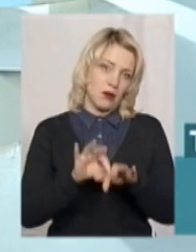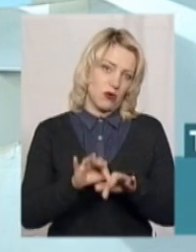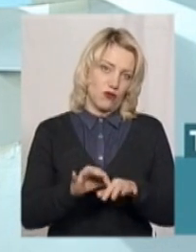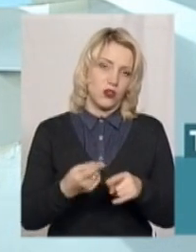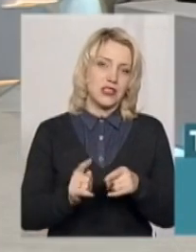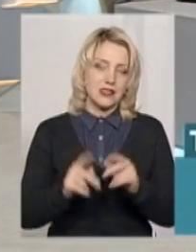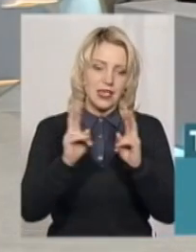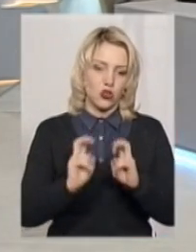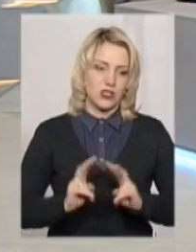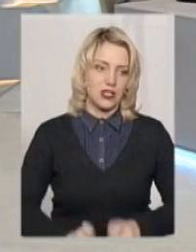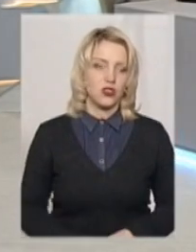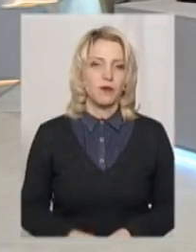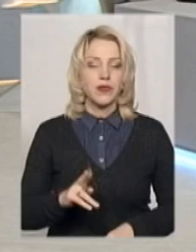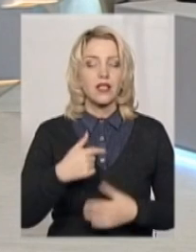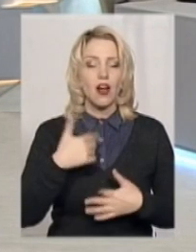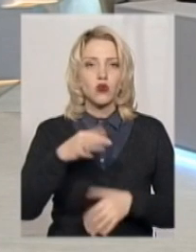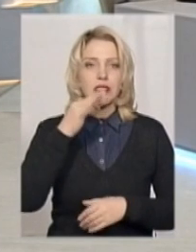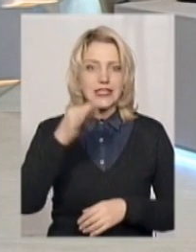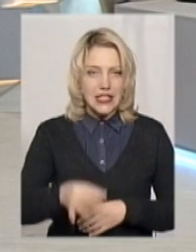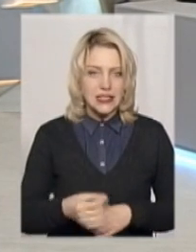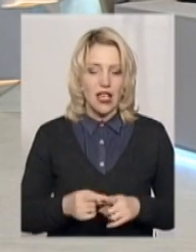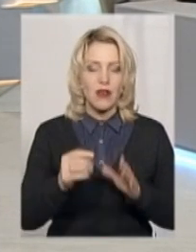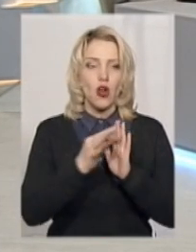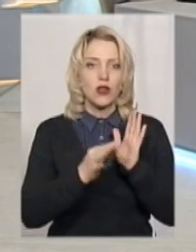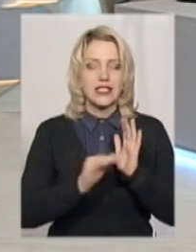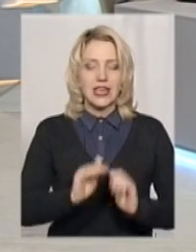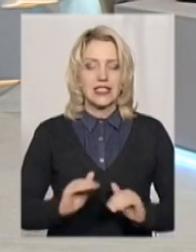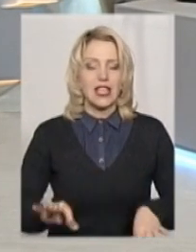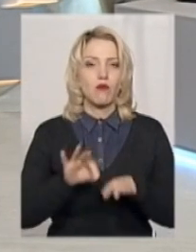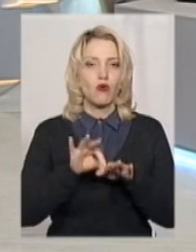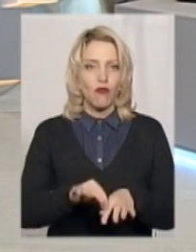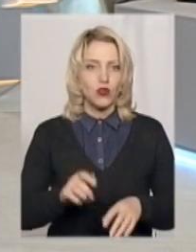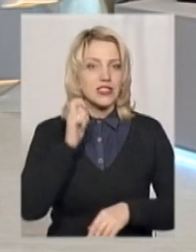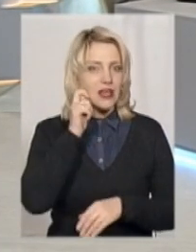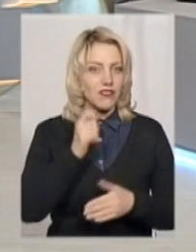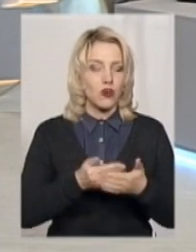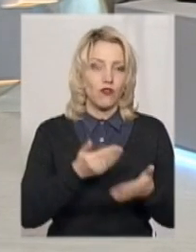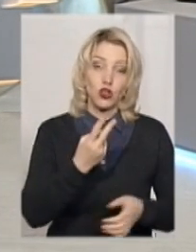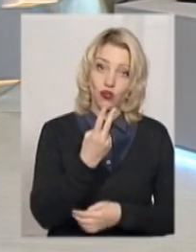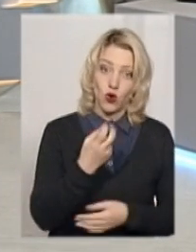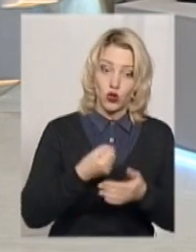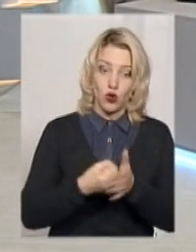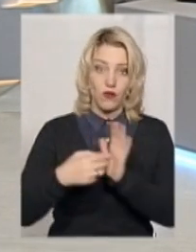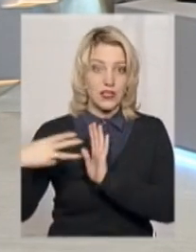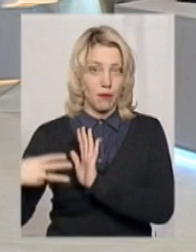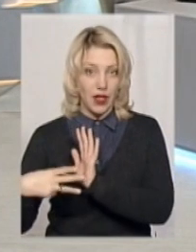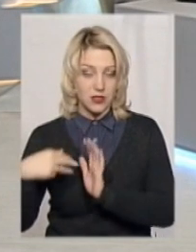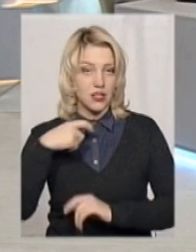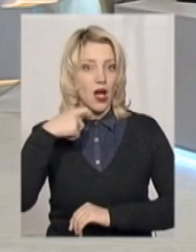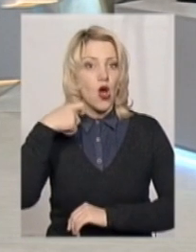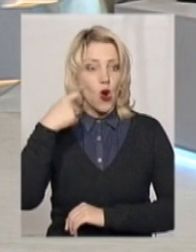це дослідження. Як я вже сказав, оцінка дітей проводиться віком від 2 так до 18